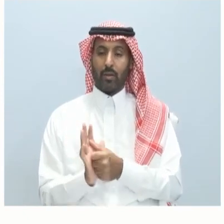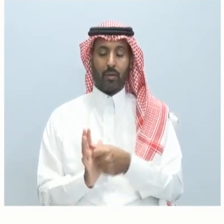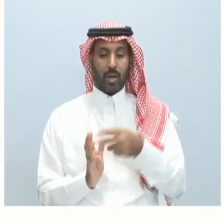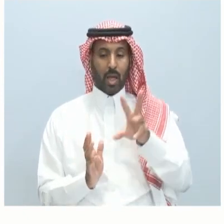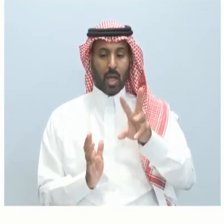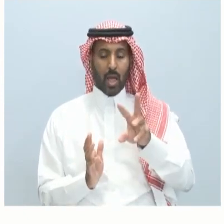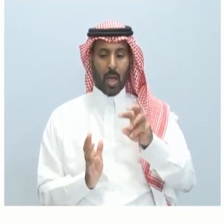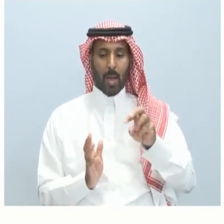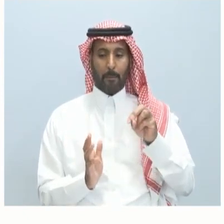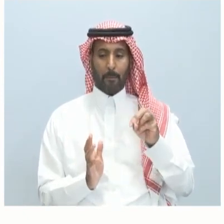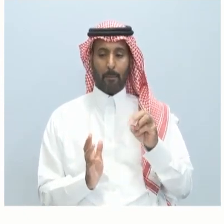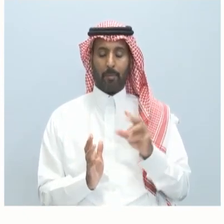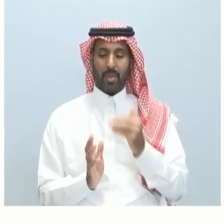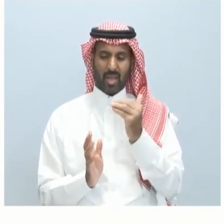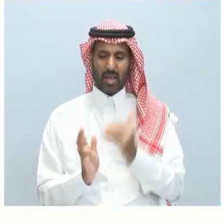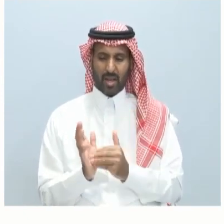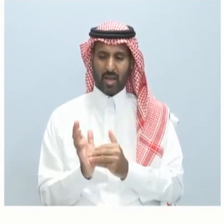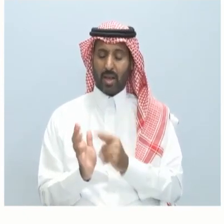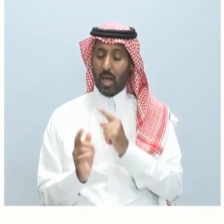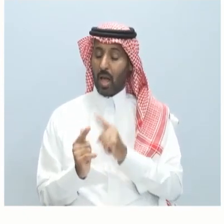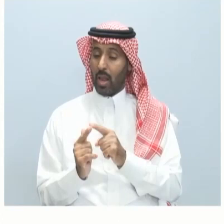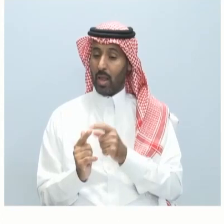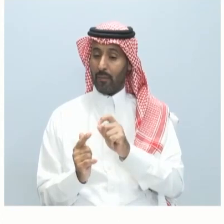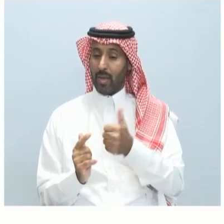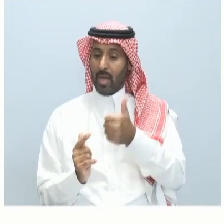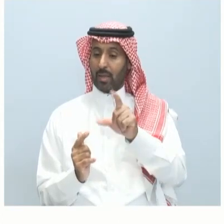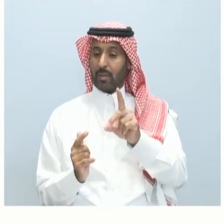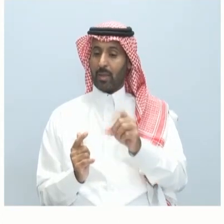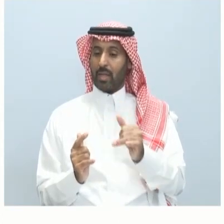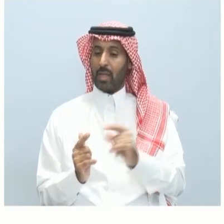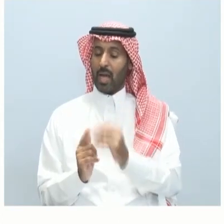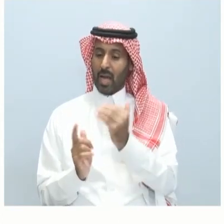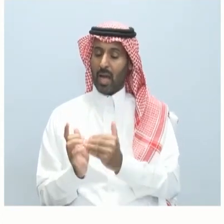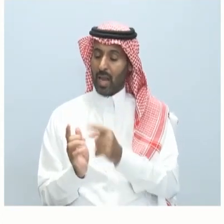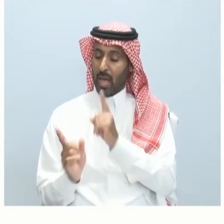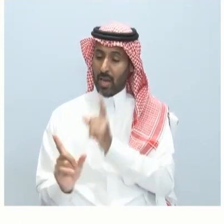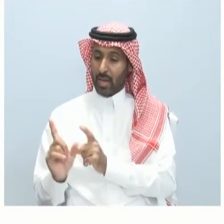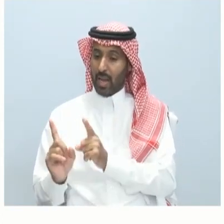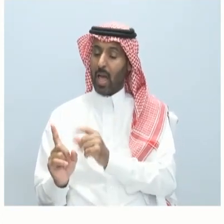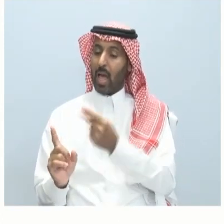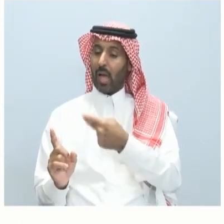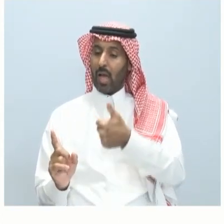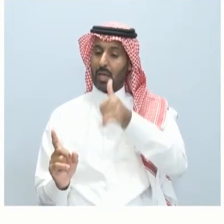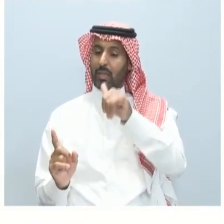فاطمه تقل عن عائشه بمقدار ماذا بمقدار خمس